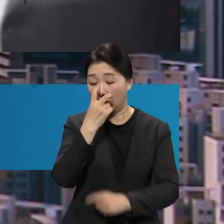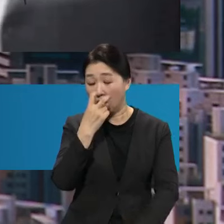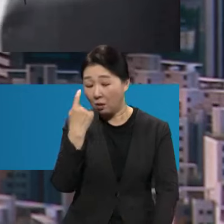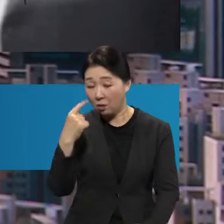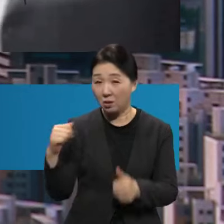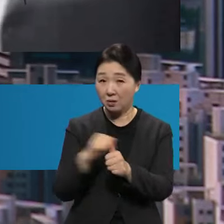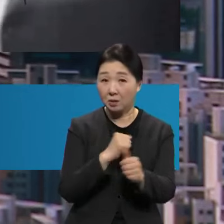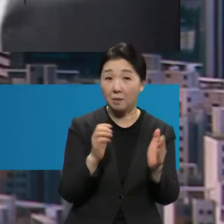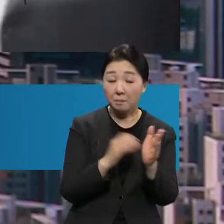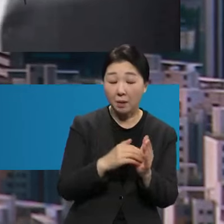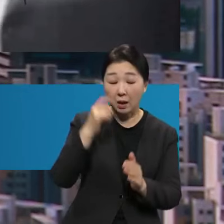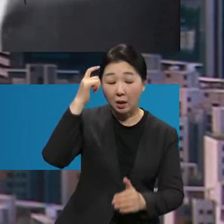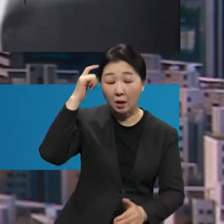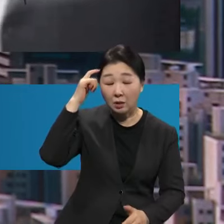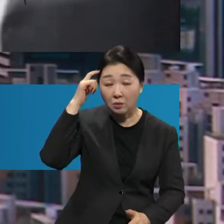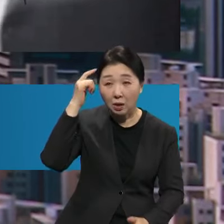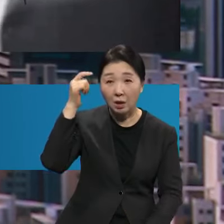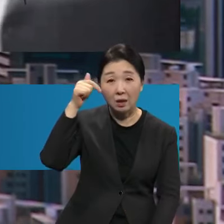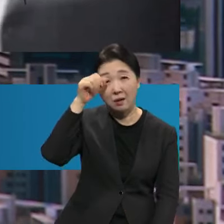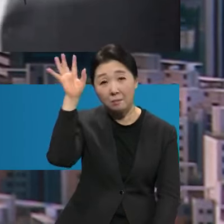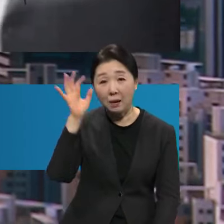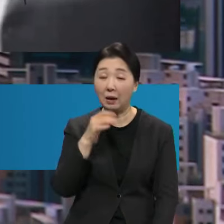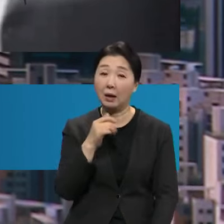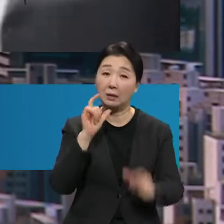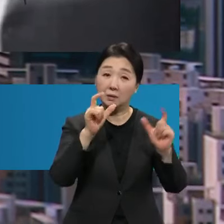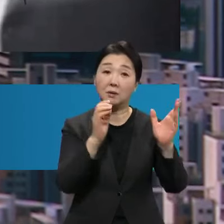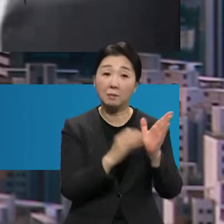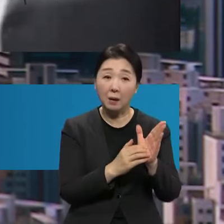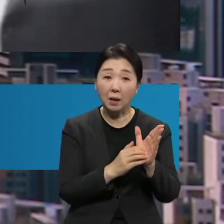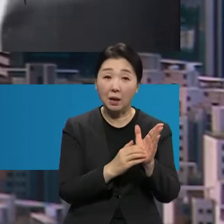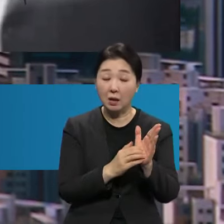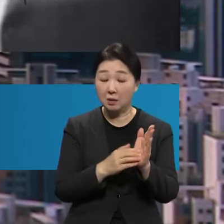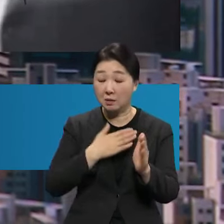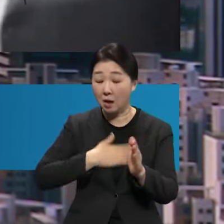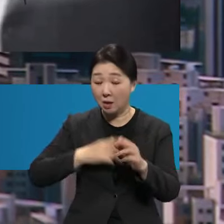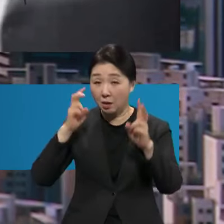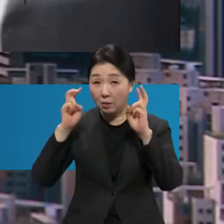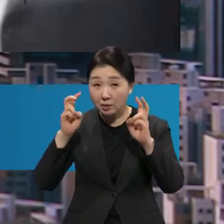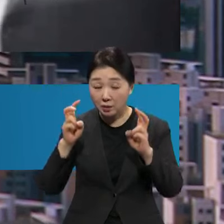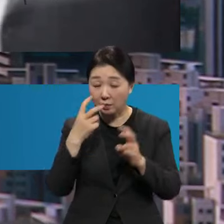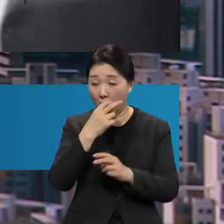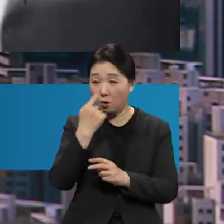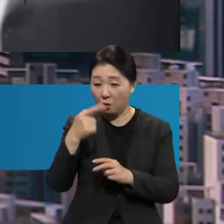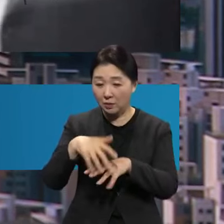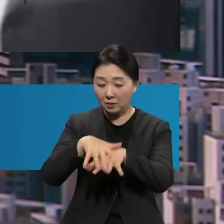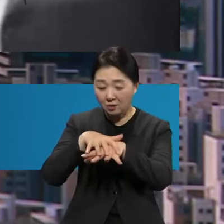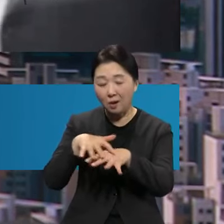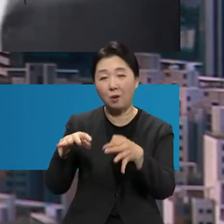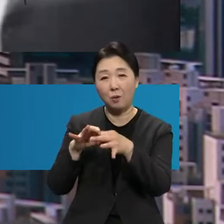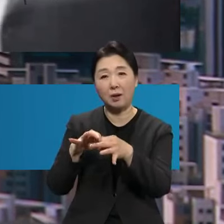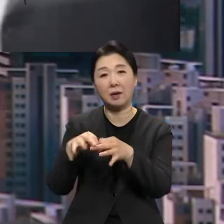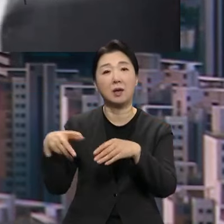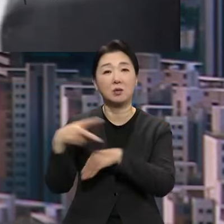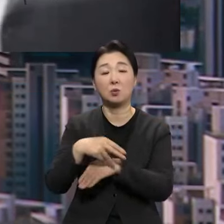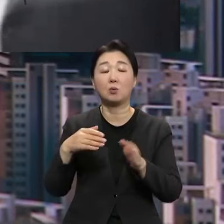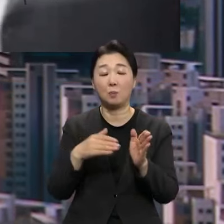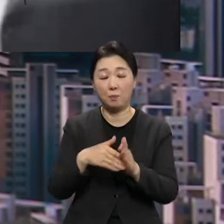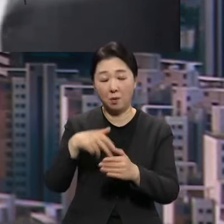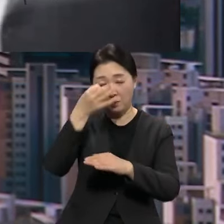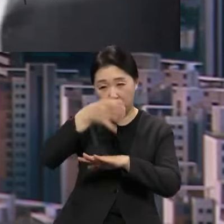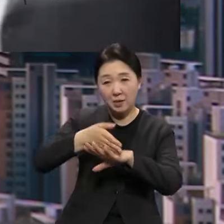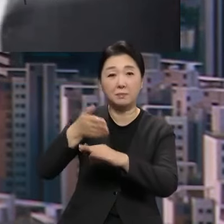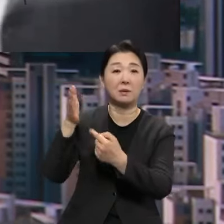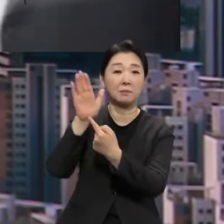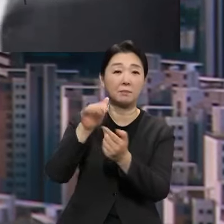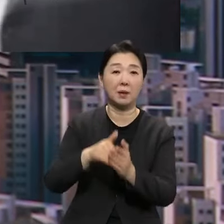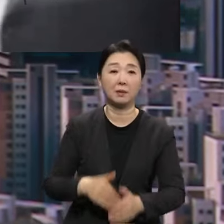받았습니다. 사실이 알려진 뒤에야 소속사 측은 해당 경호업체와의 협력 관계를 종료하겠다며 사과 입장문을 냈습니다.